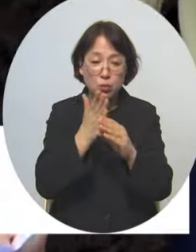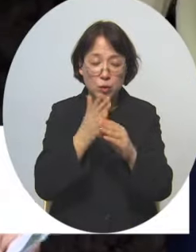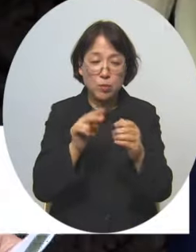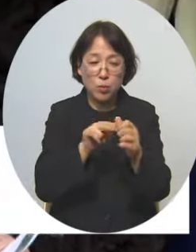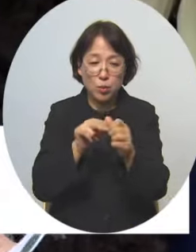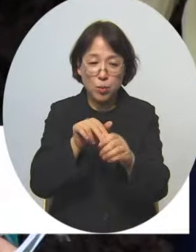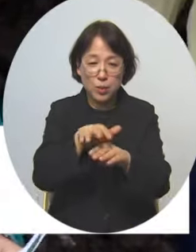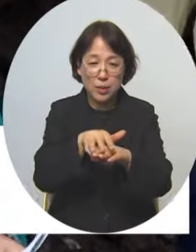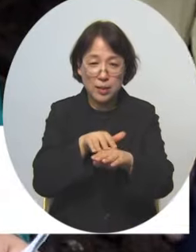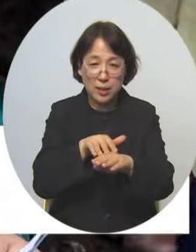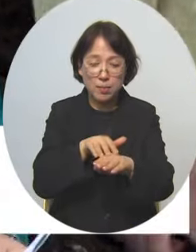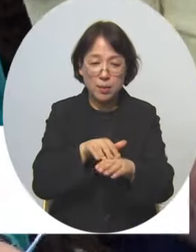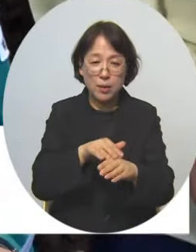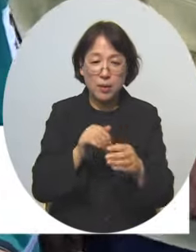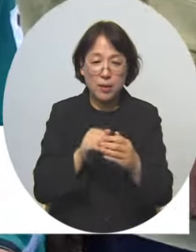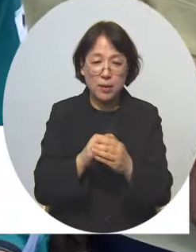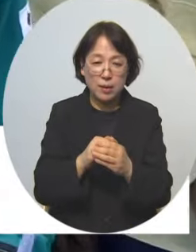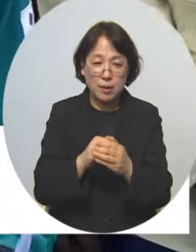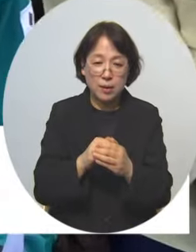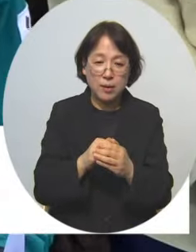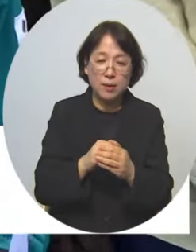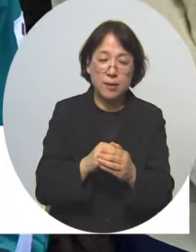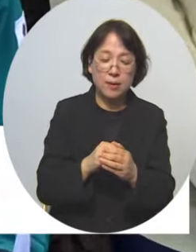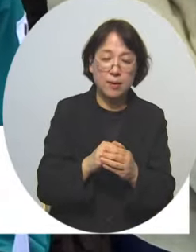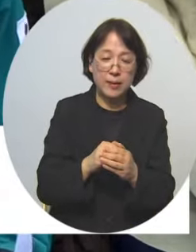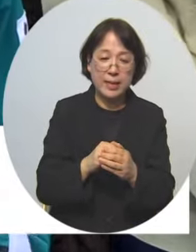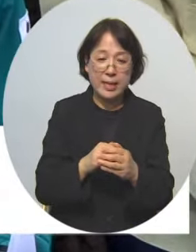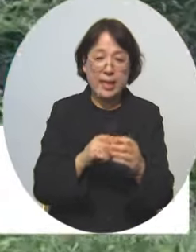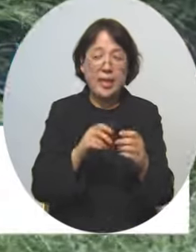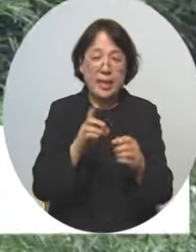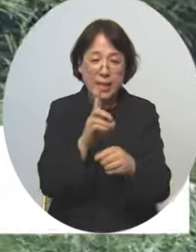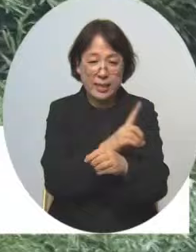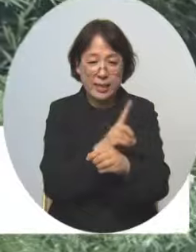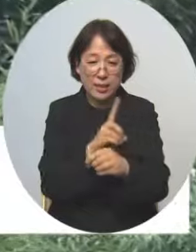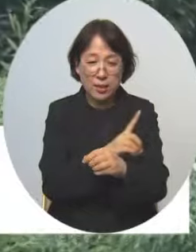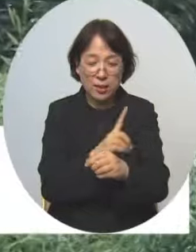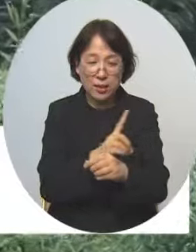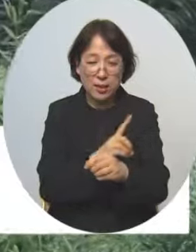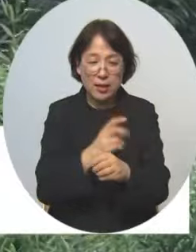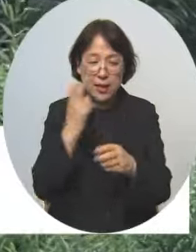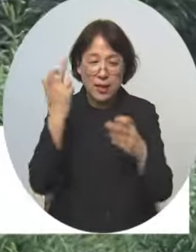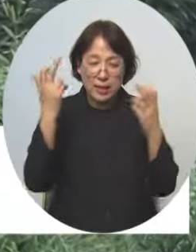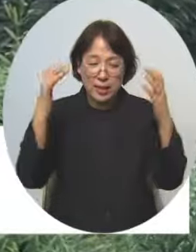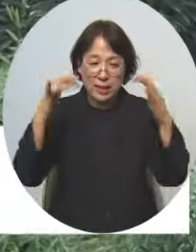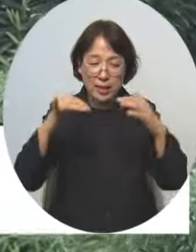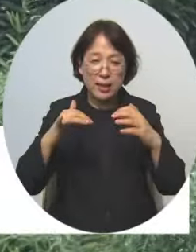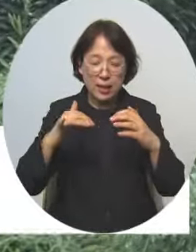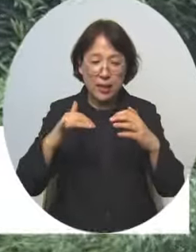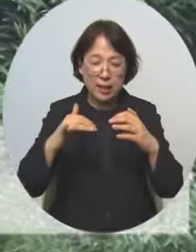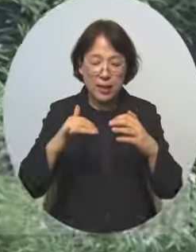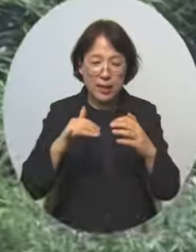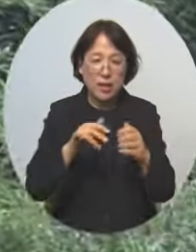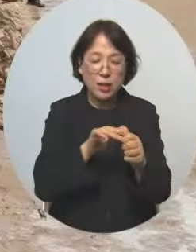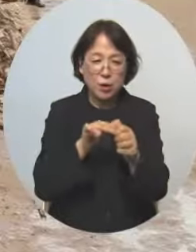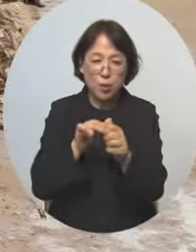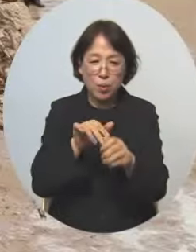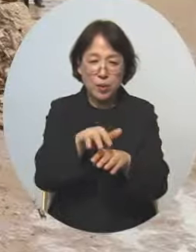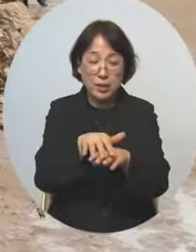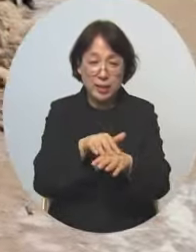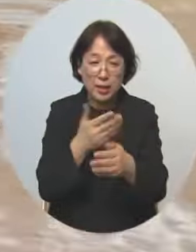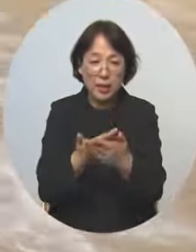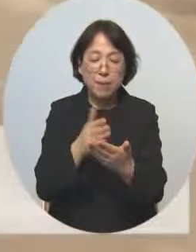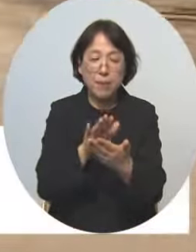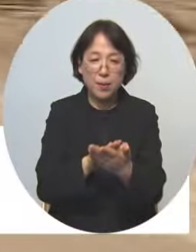시스템을 범부처 사면 정보까지 통합해 디지털 사면 통합 산사태 정보 시스템으로 개편했습니다.